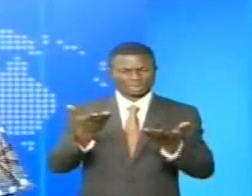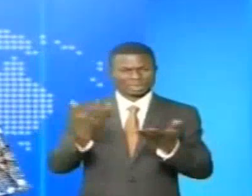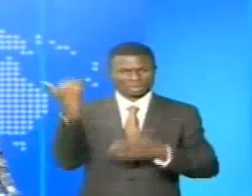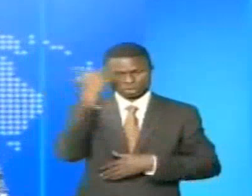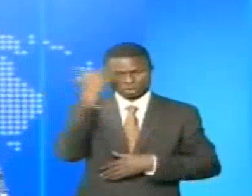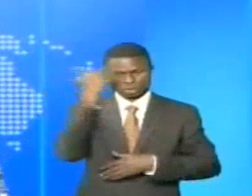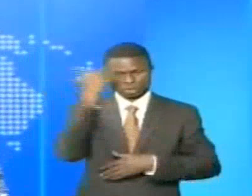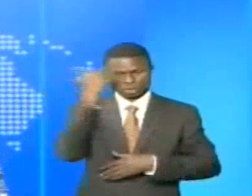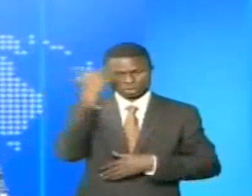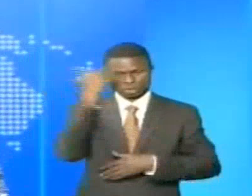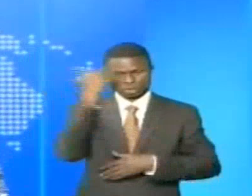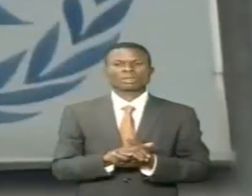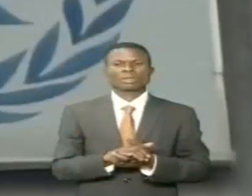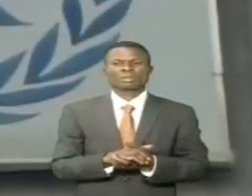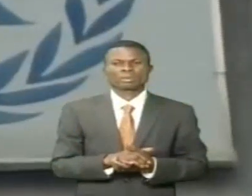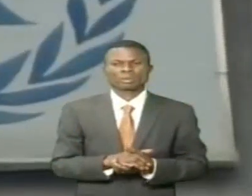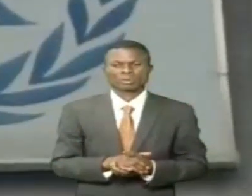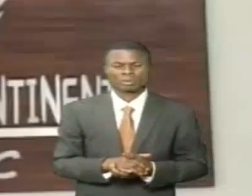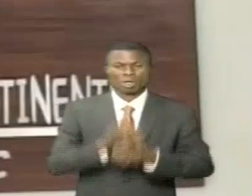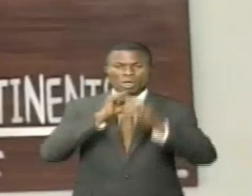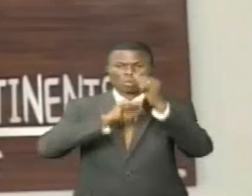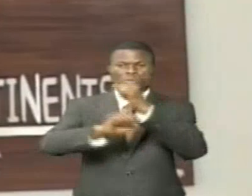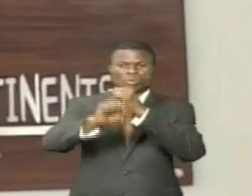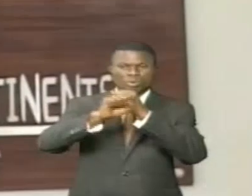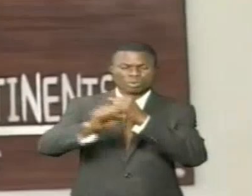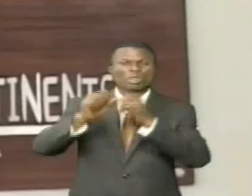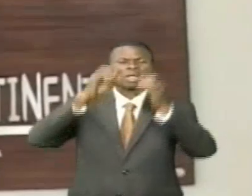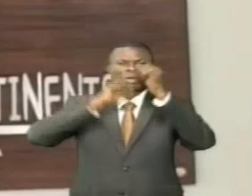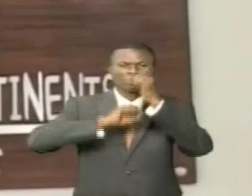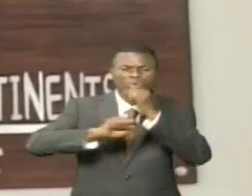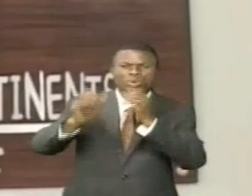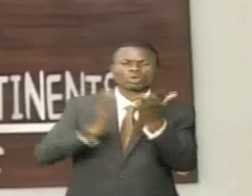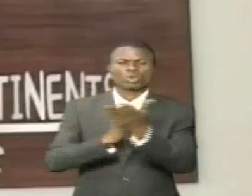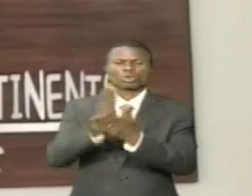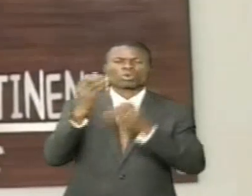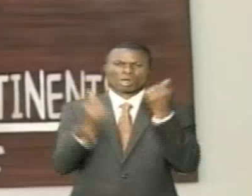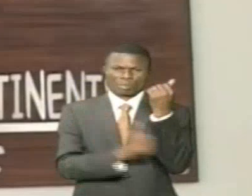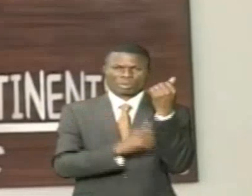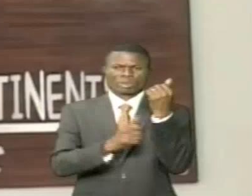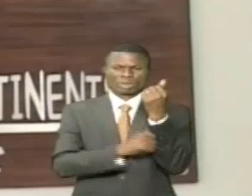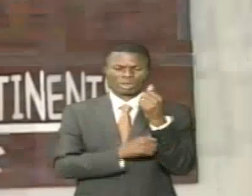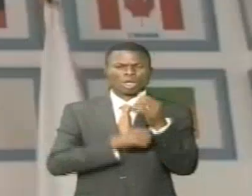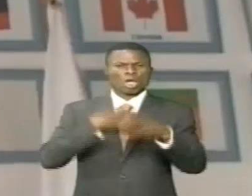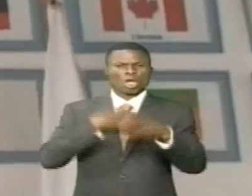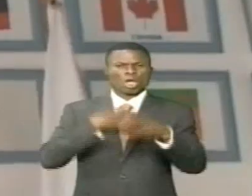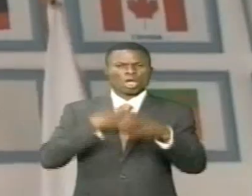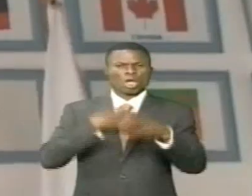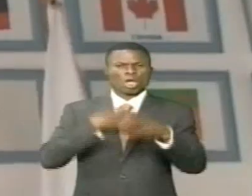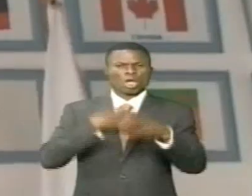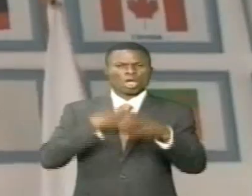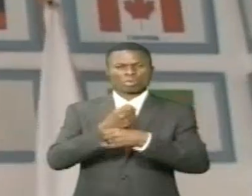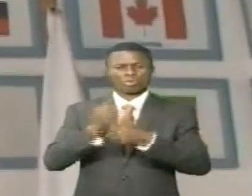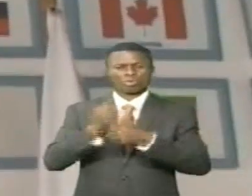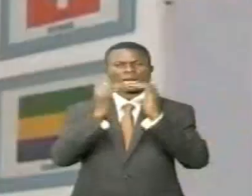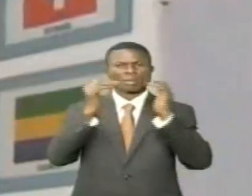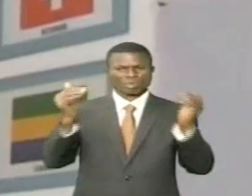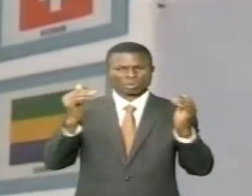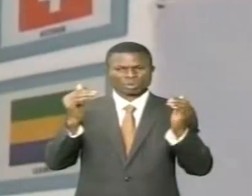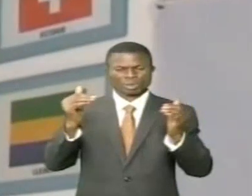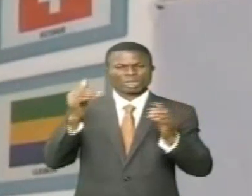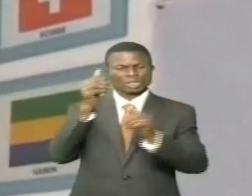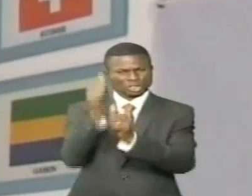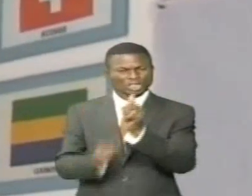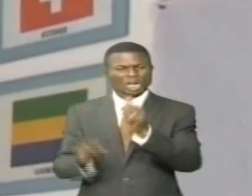Kalindo. Promouvoir, vulgariser les droits de l'homme et lutter pour l'instauration de la paix dans les quotidiens